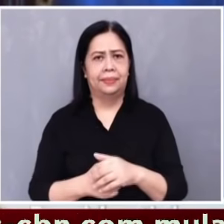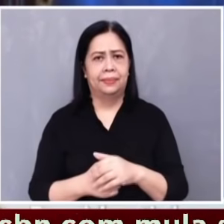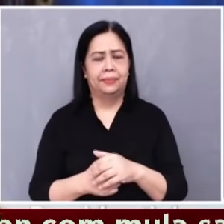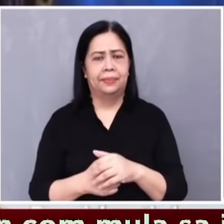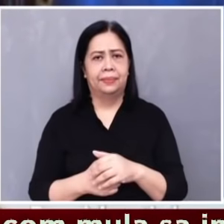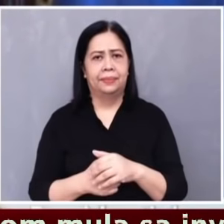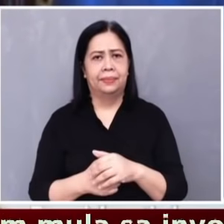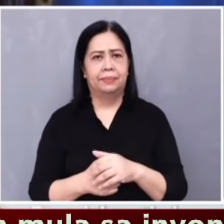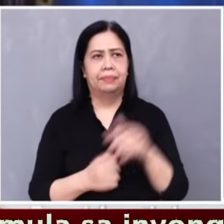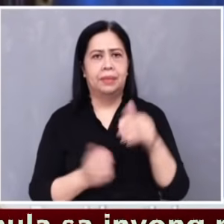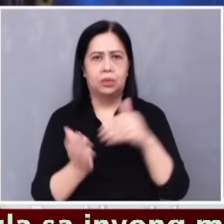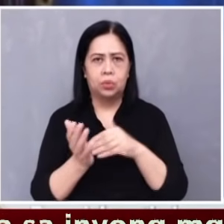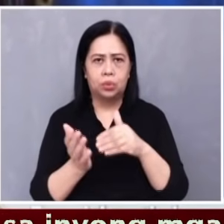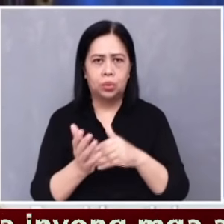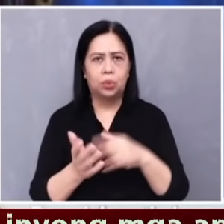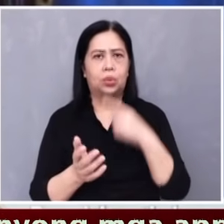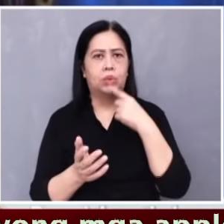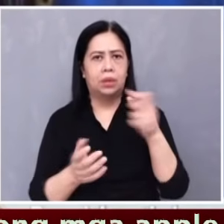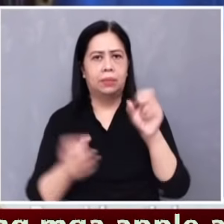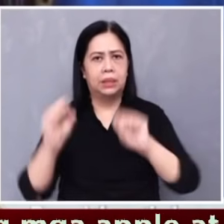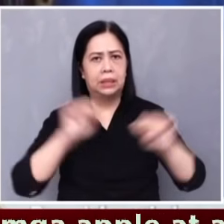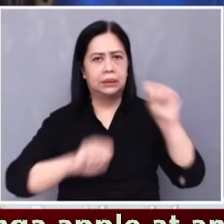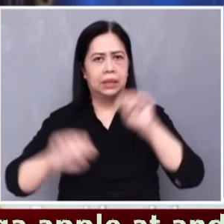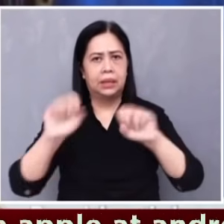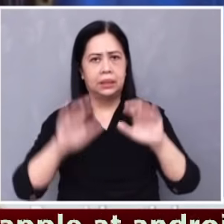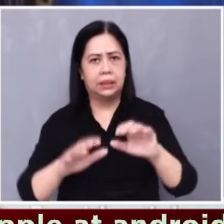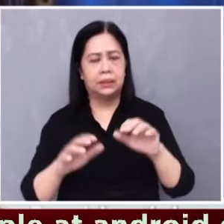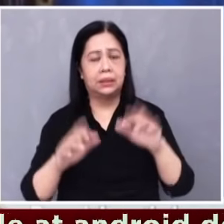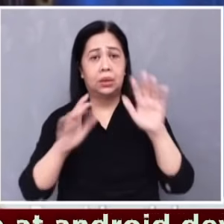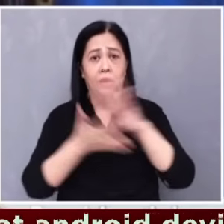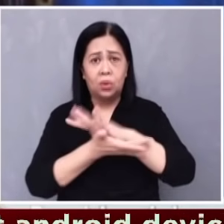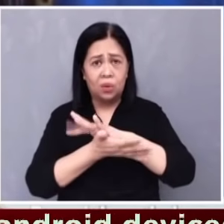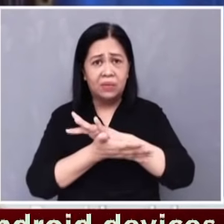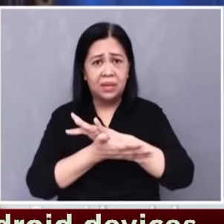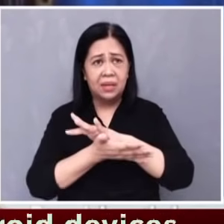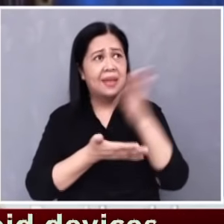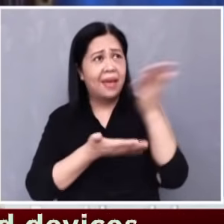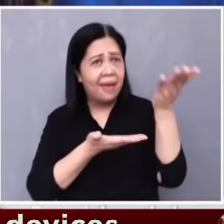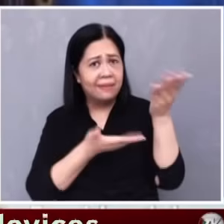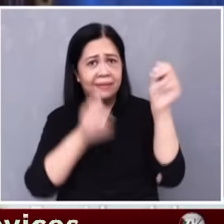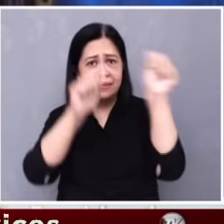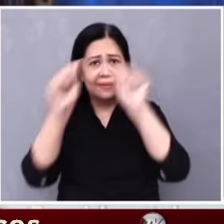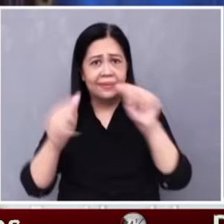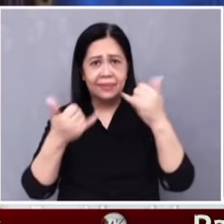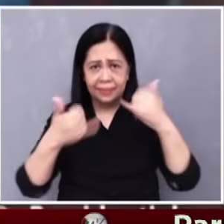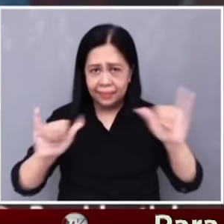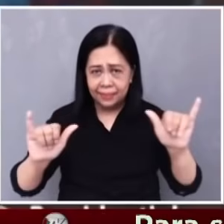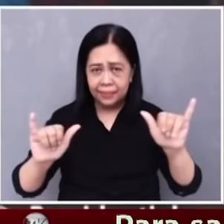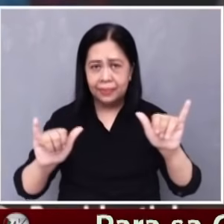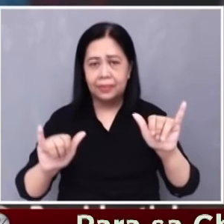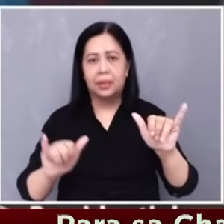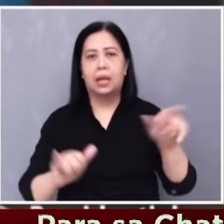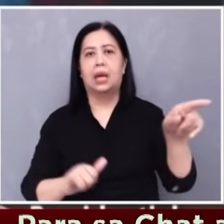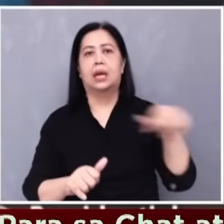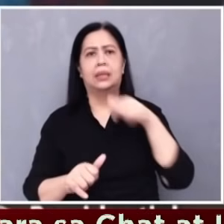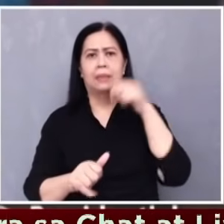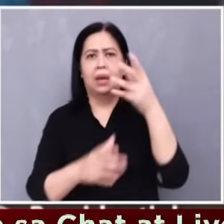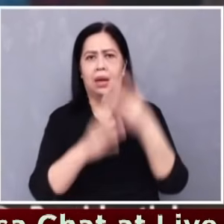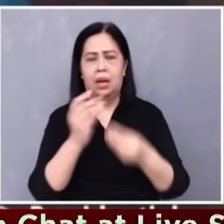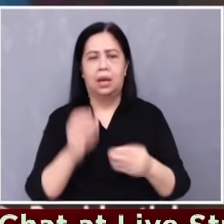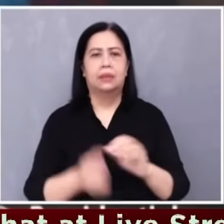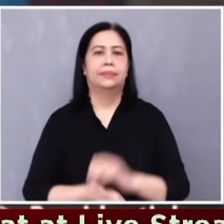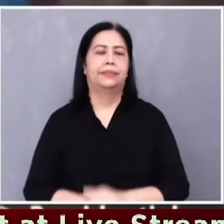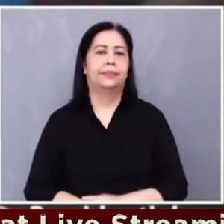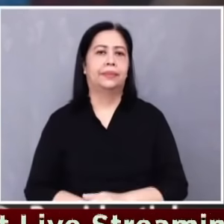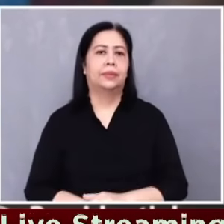mga doktor, mga scientist na ang COVID ay nasa hangin pa, hindi pa nawala. Huwag po tayong